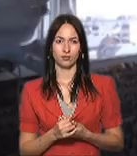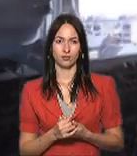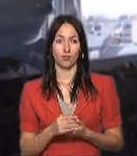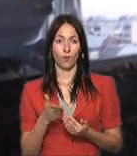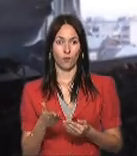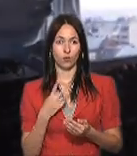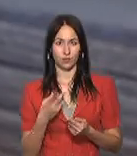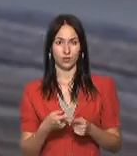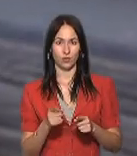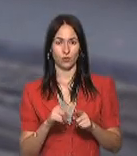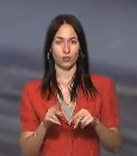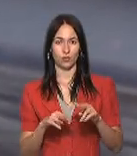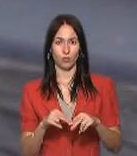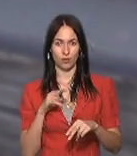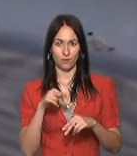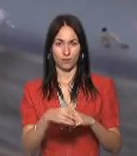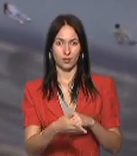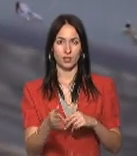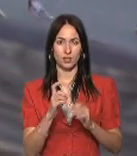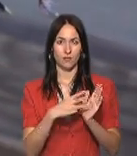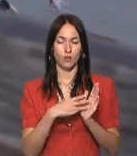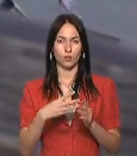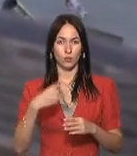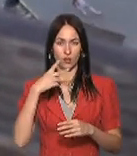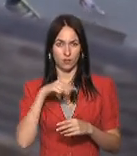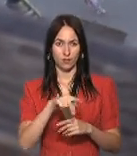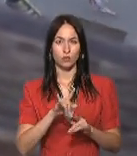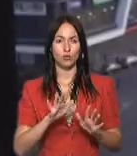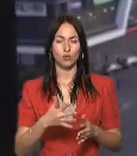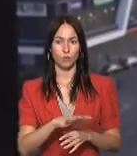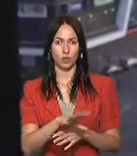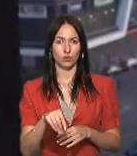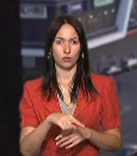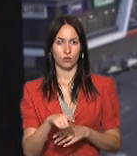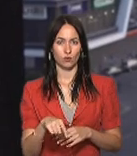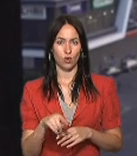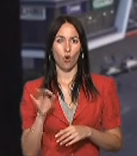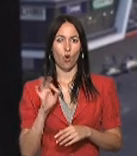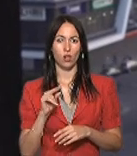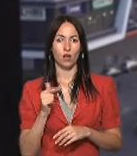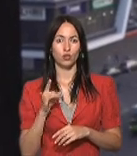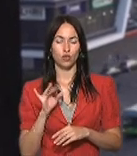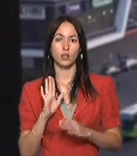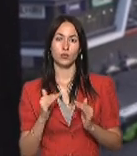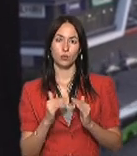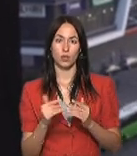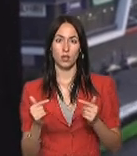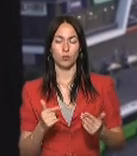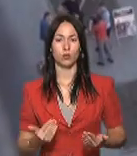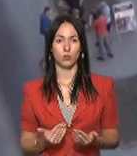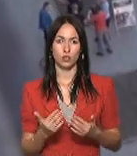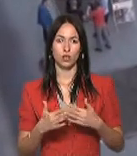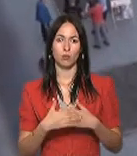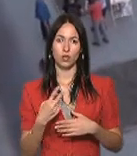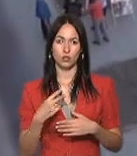Ось вид цього будівництва з 8-го поверху. Можете глянути все, що відбувається. Олег Чогрін у будинку навпроти мешкає майже